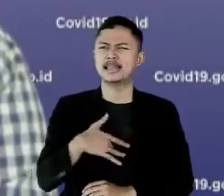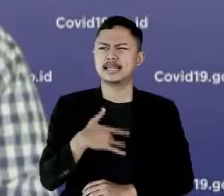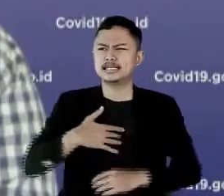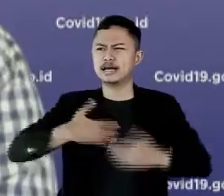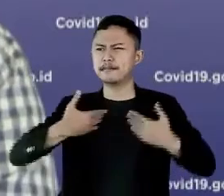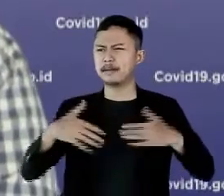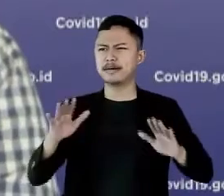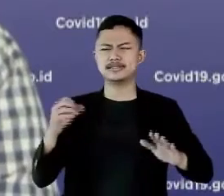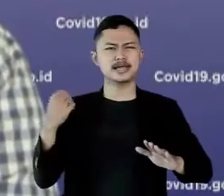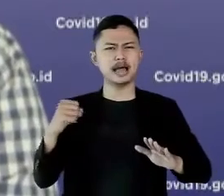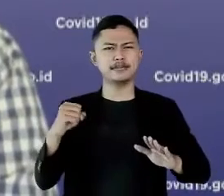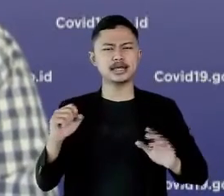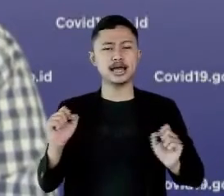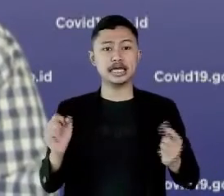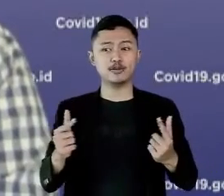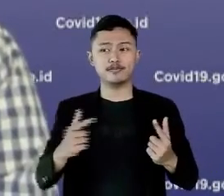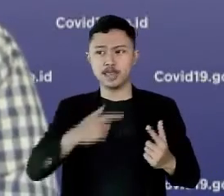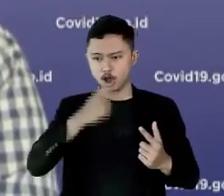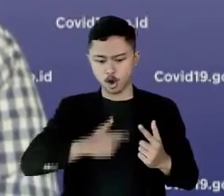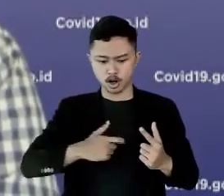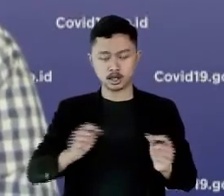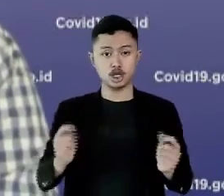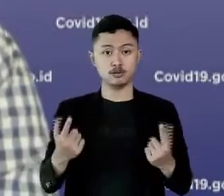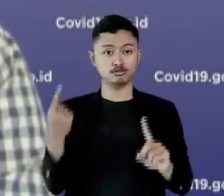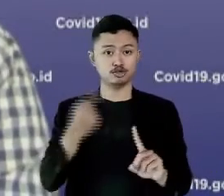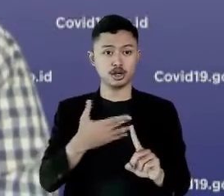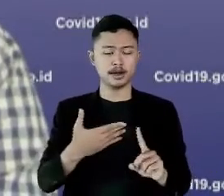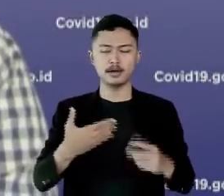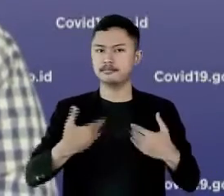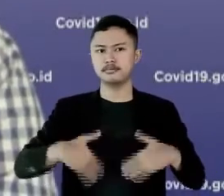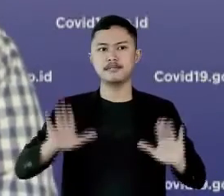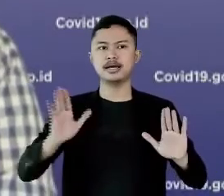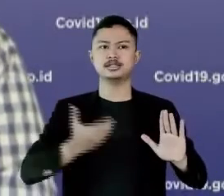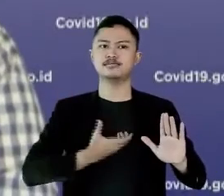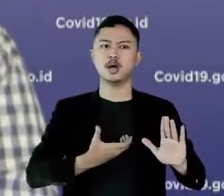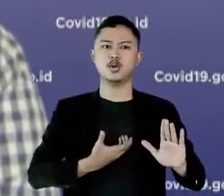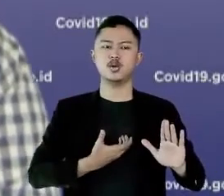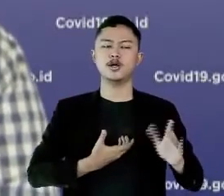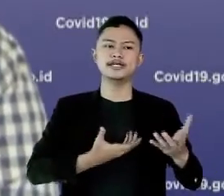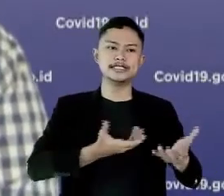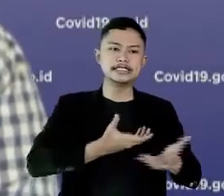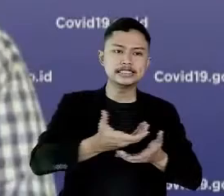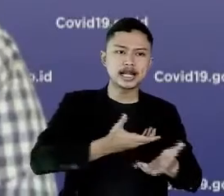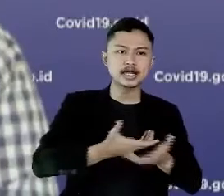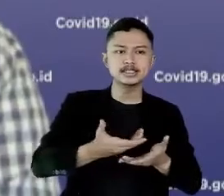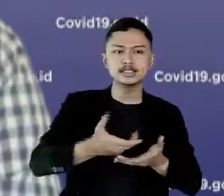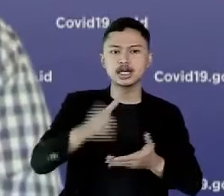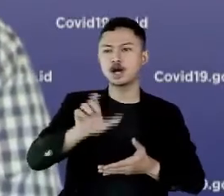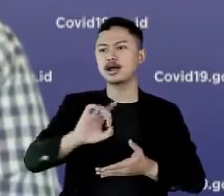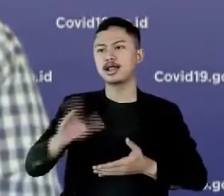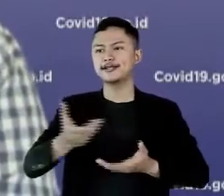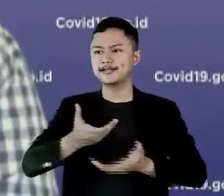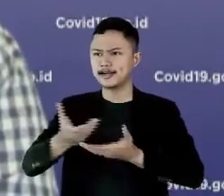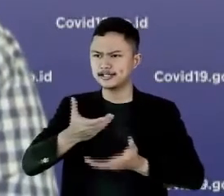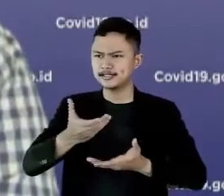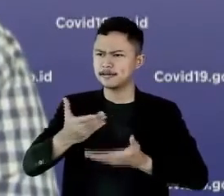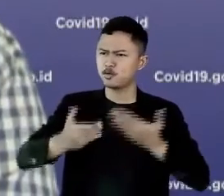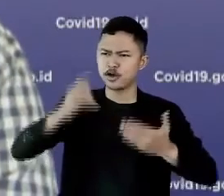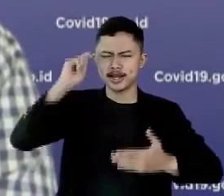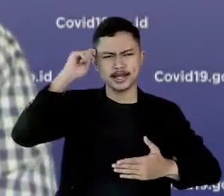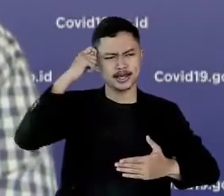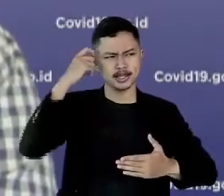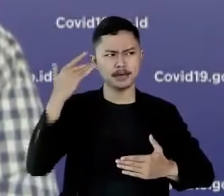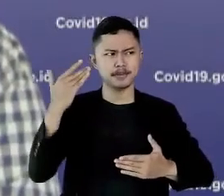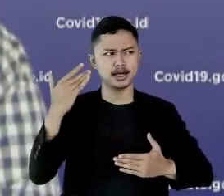bebas, ya, kehidupan kita manusia itu kan pengennya bebas. Manusia kemudian ingin berinteraksi dengan orang lain. Nah, jadi yang harus juga